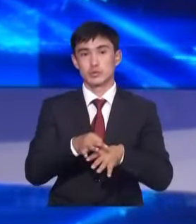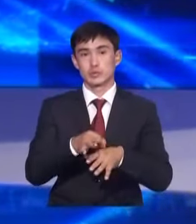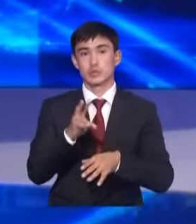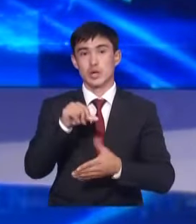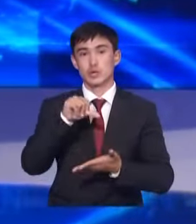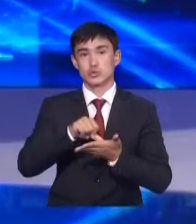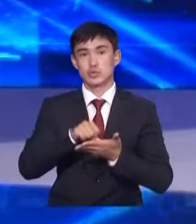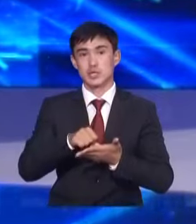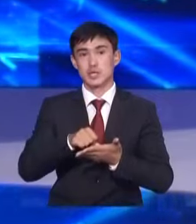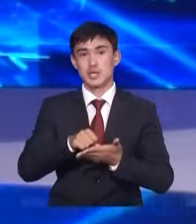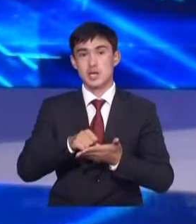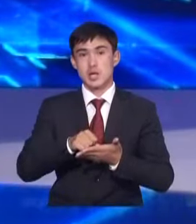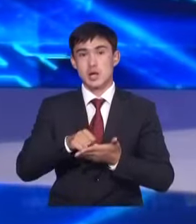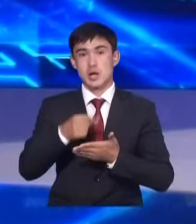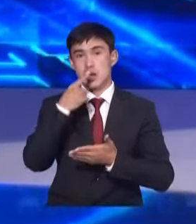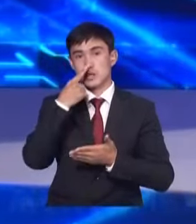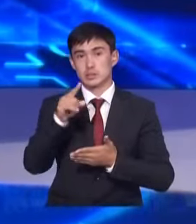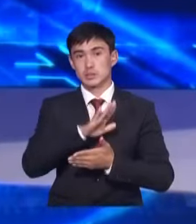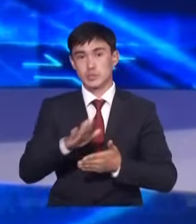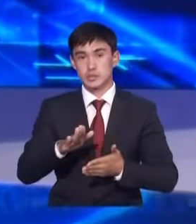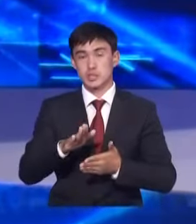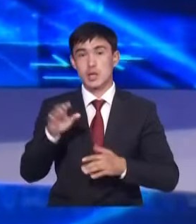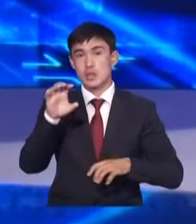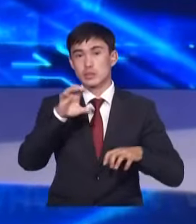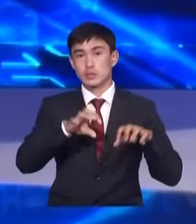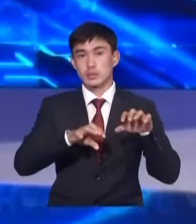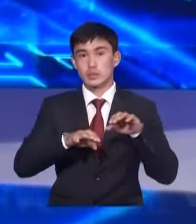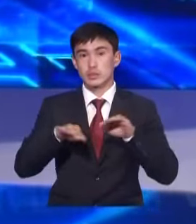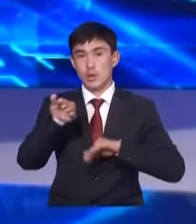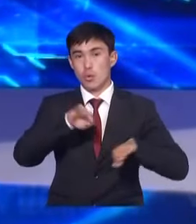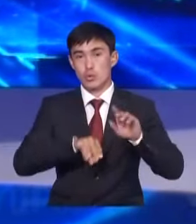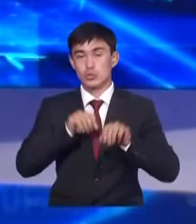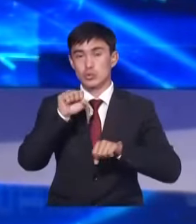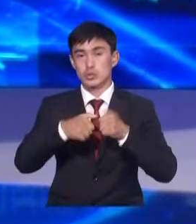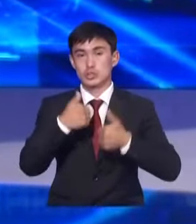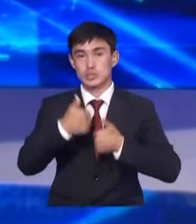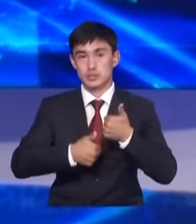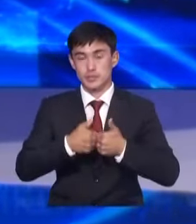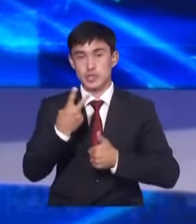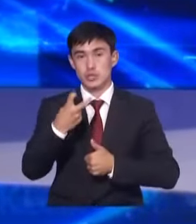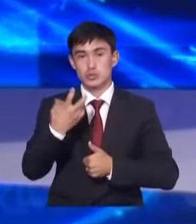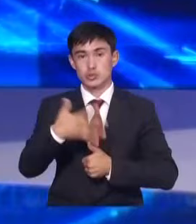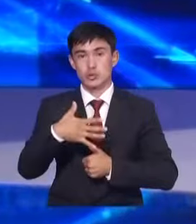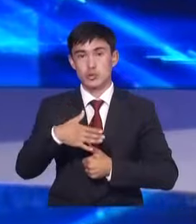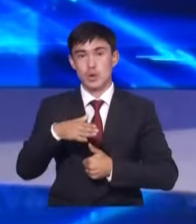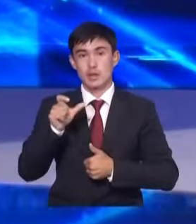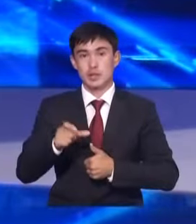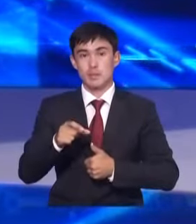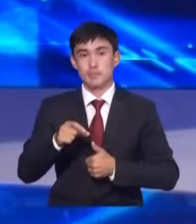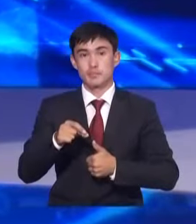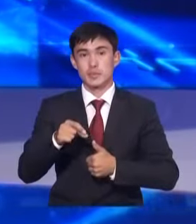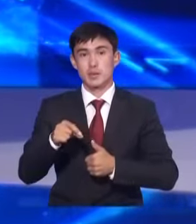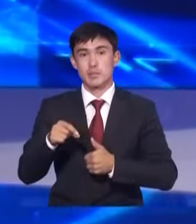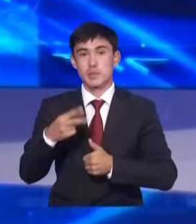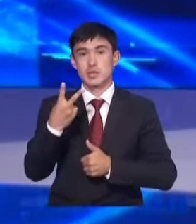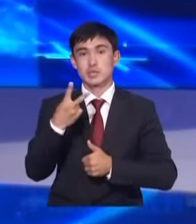бірақ қатысушылар жазықтағы қашықтықта емес, тауға көтерілуден жарысқа түсті. 250 адам биіктігі теңіз